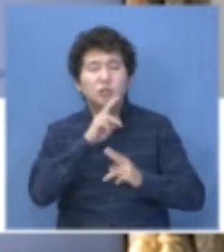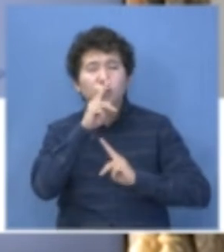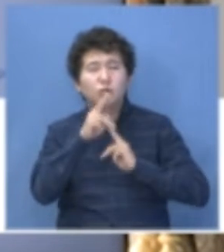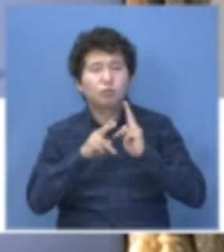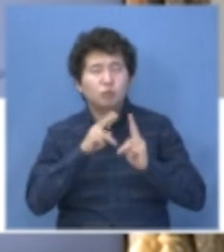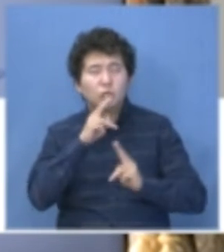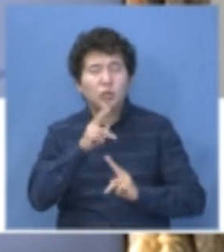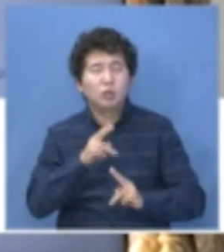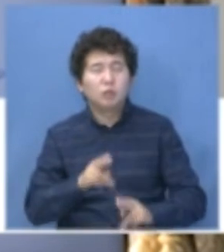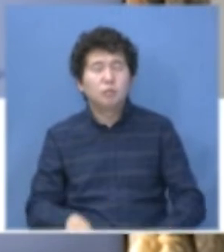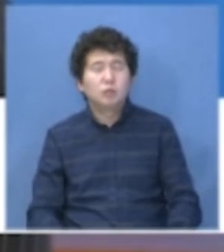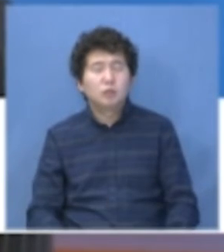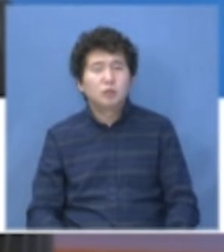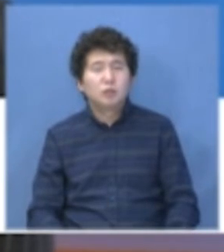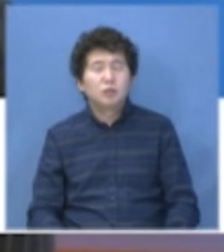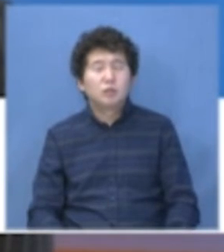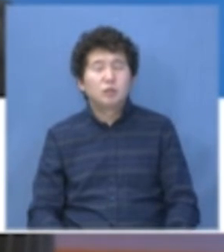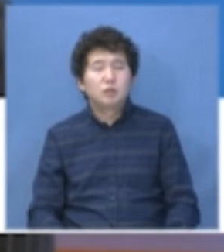гражданским и уголовным делам.